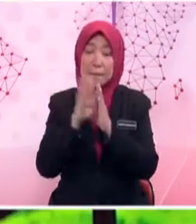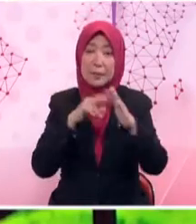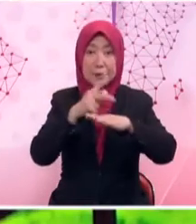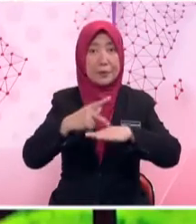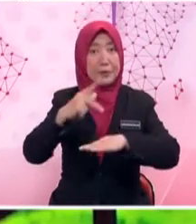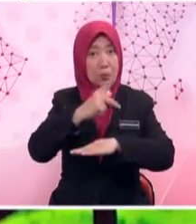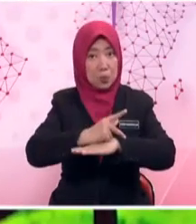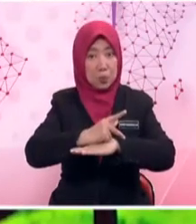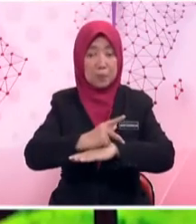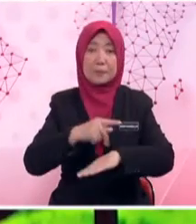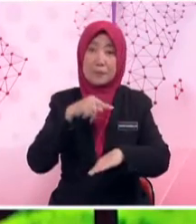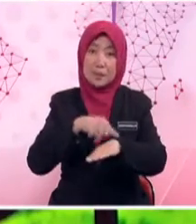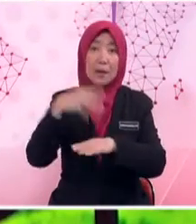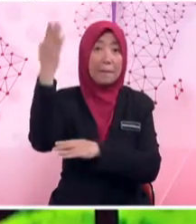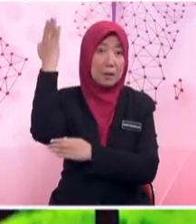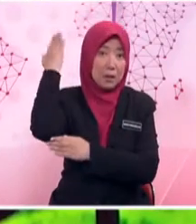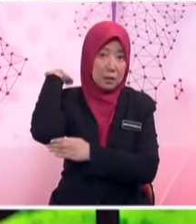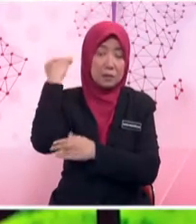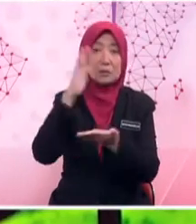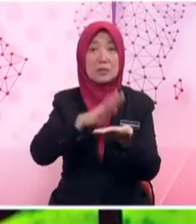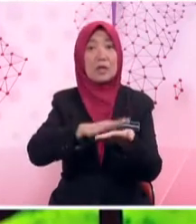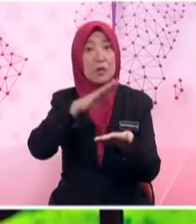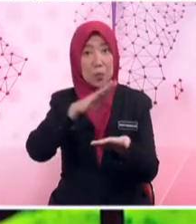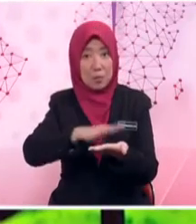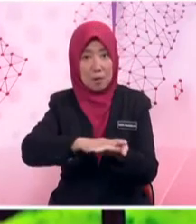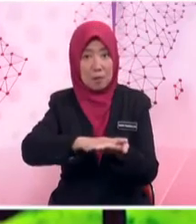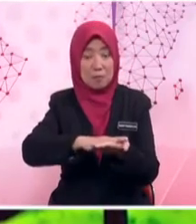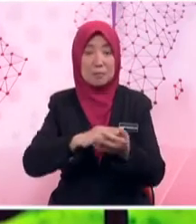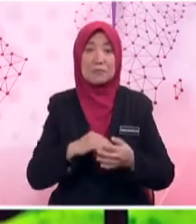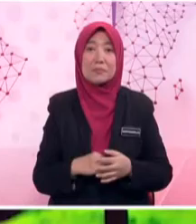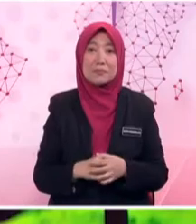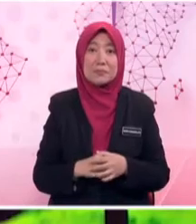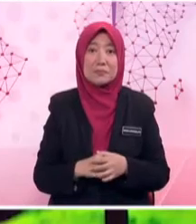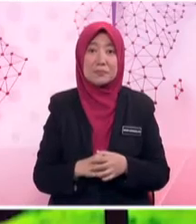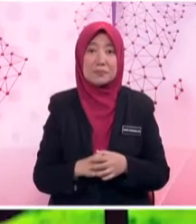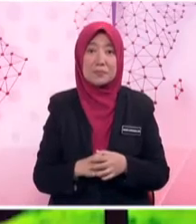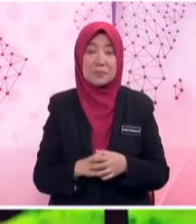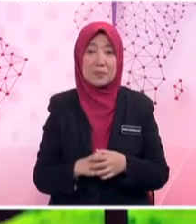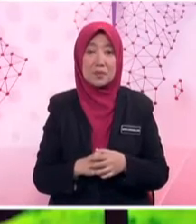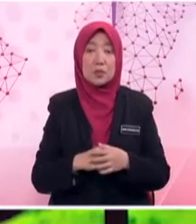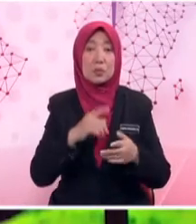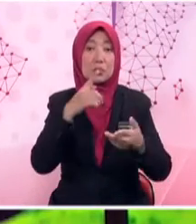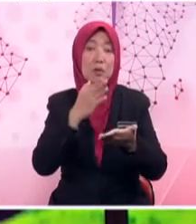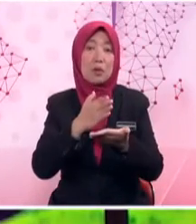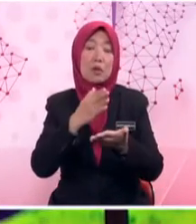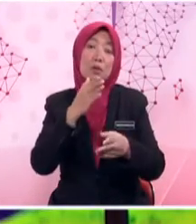berkebun di belakang sekolah. Okey. Lia Maisara itu